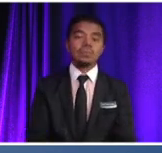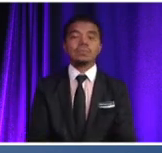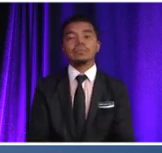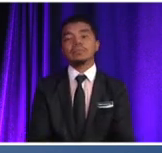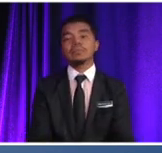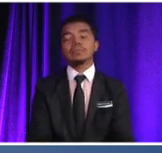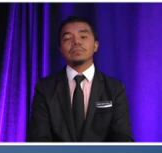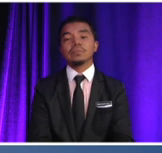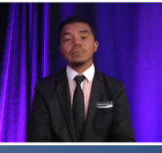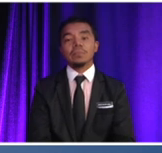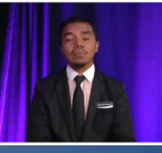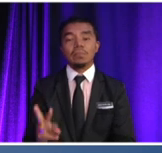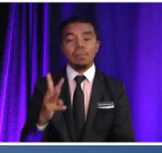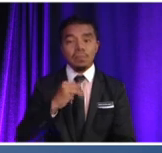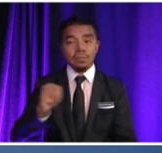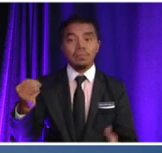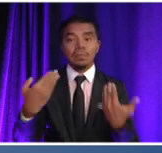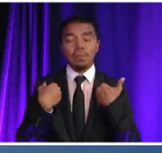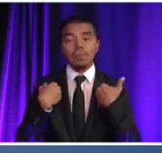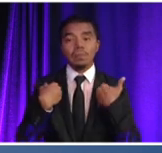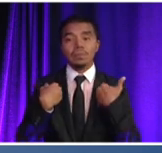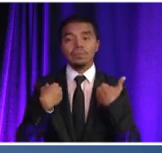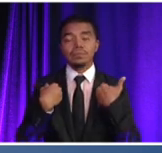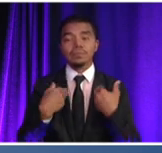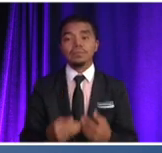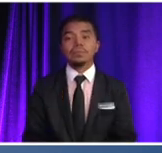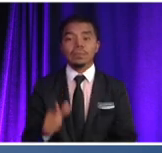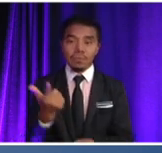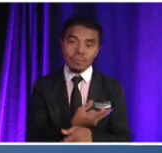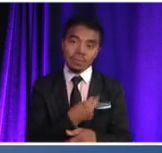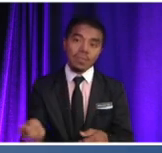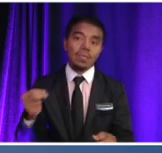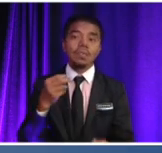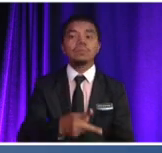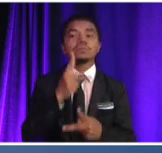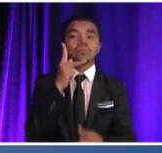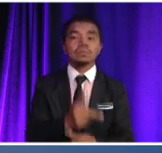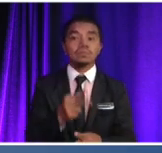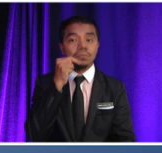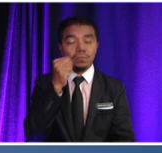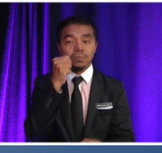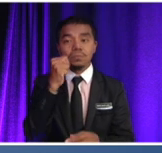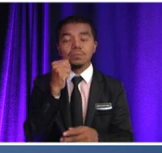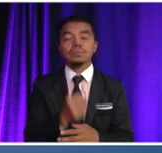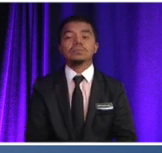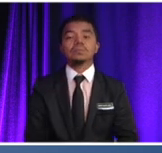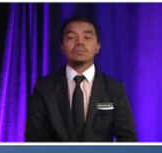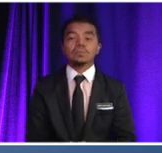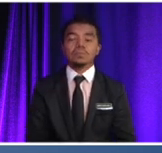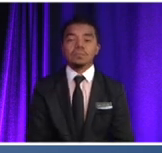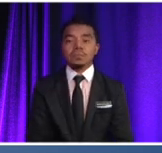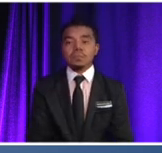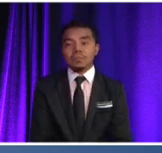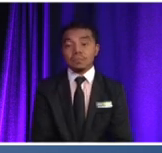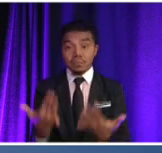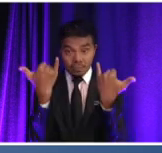menyediakan program pembangunan Usahawan ladang dan memberi hikmah nasihat Sekarang kita ke seolah contoh